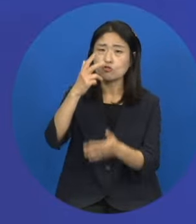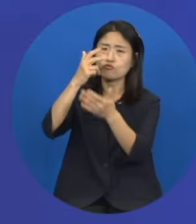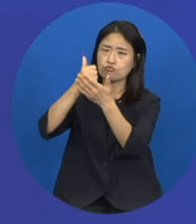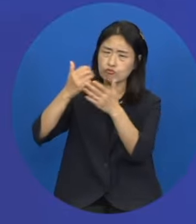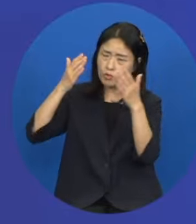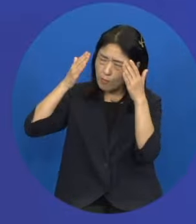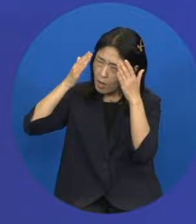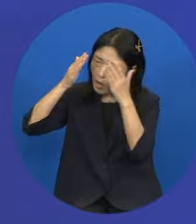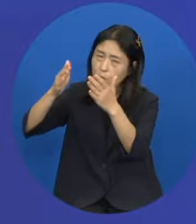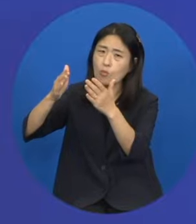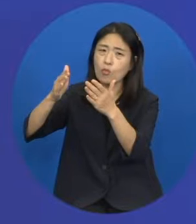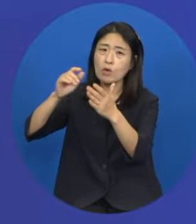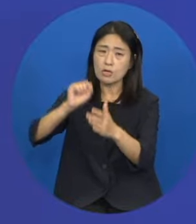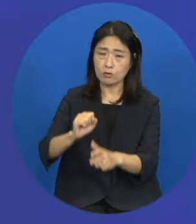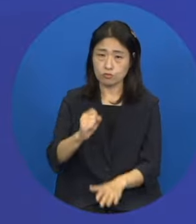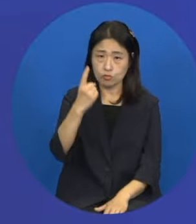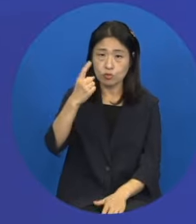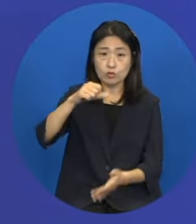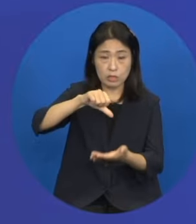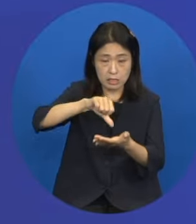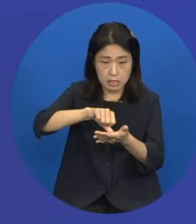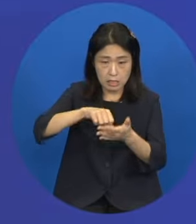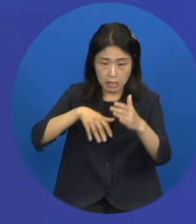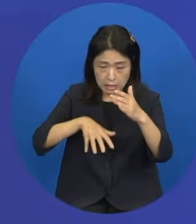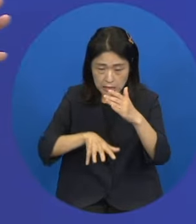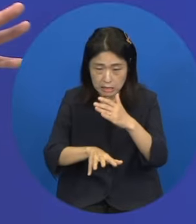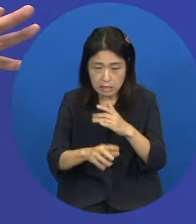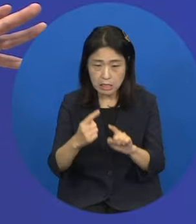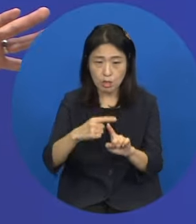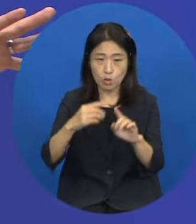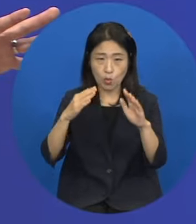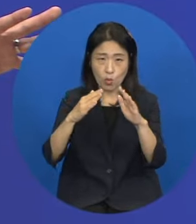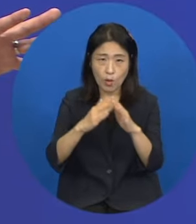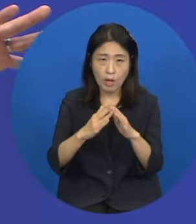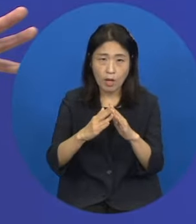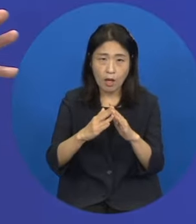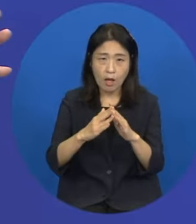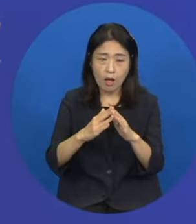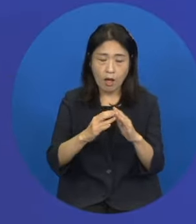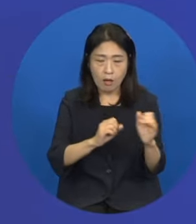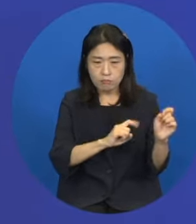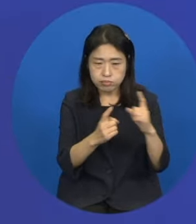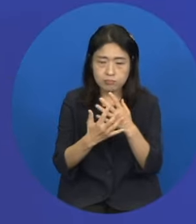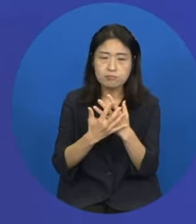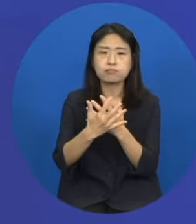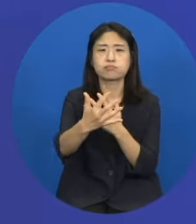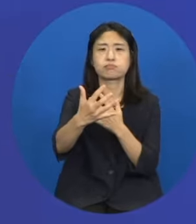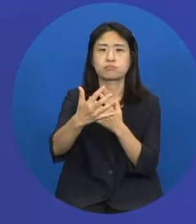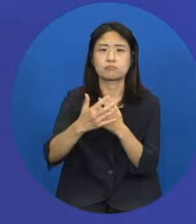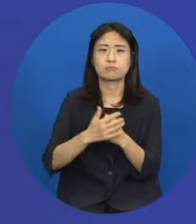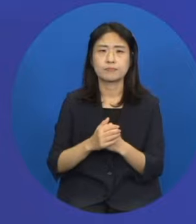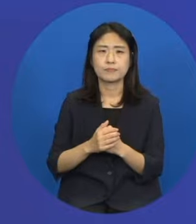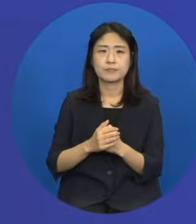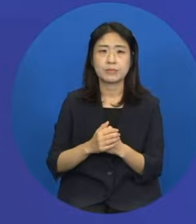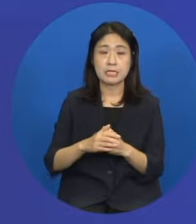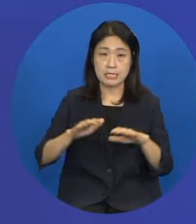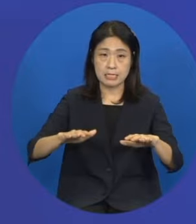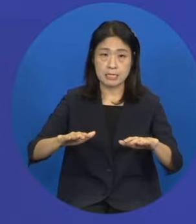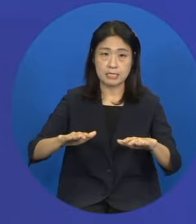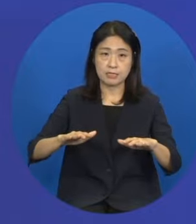말미암아 이란의 지하교회가 수백 교회로 부흥했대요. 여러분 지금 가장